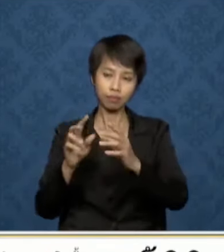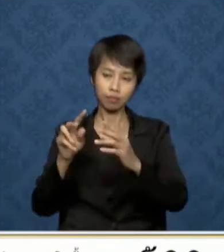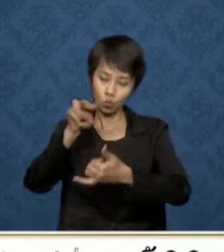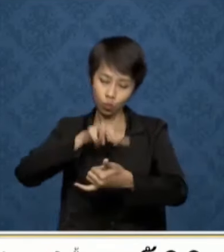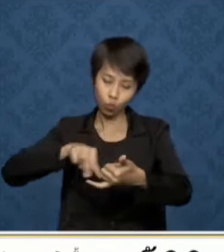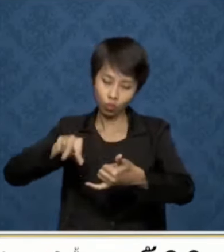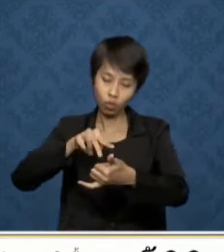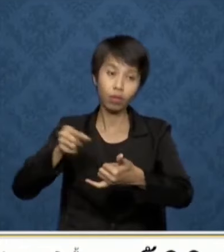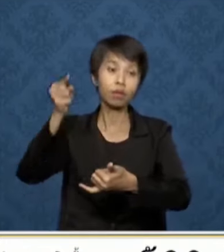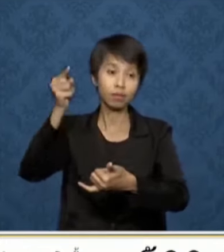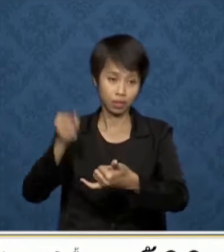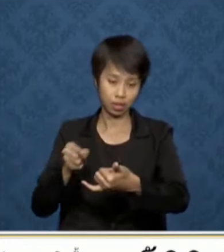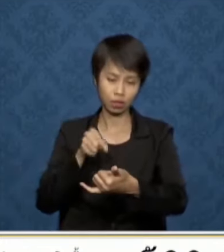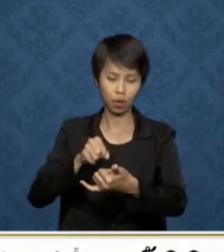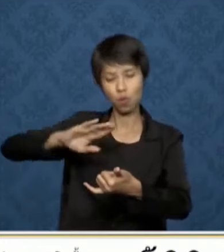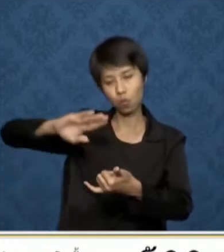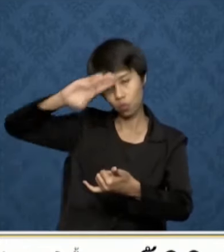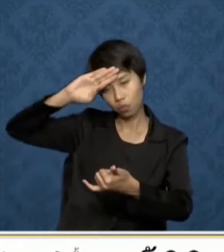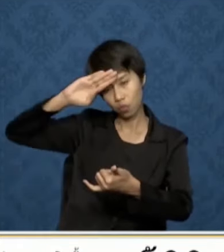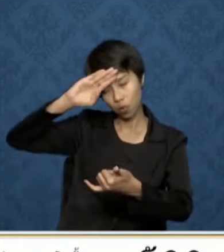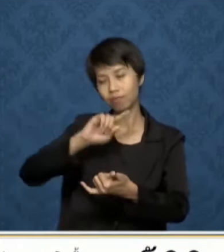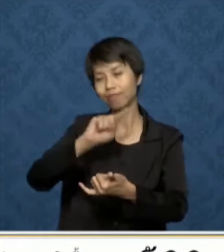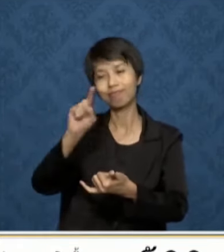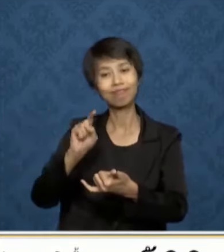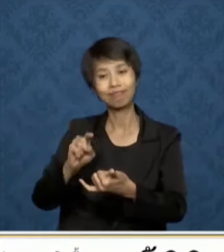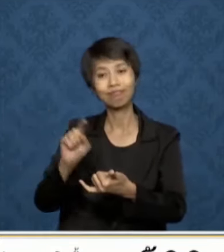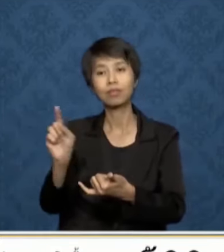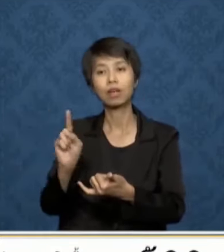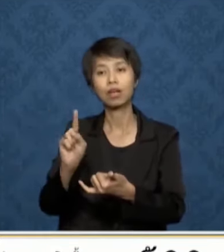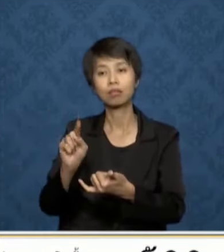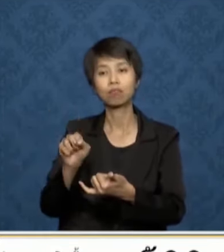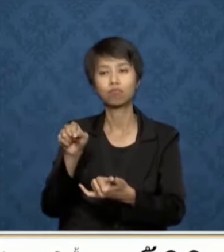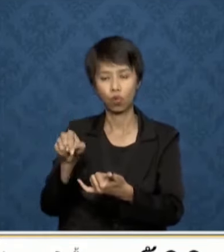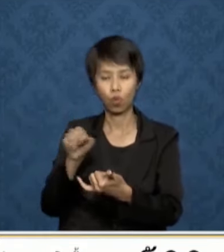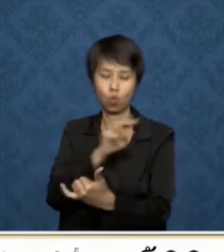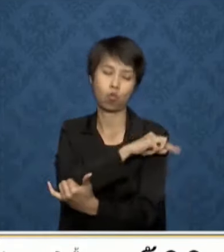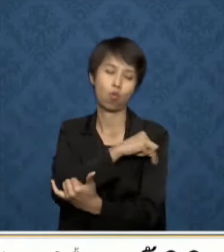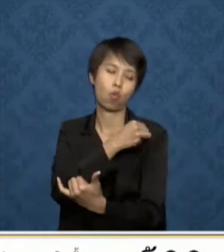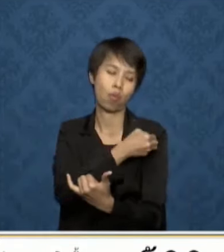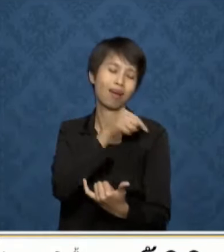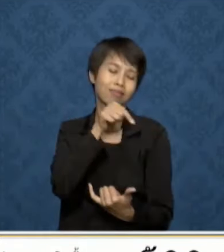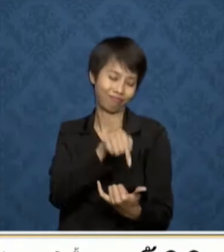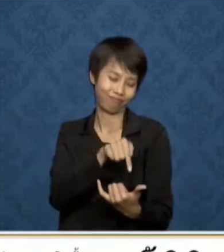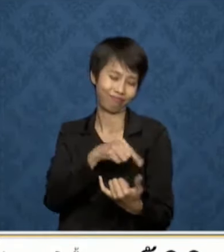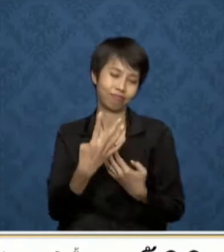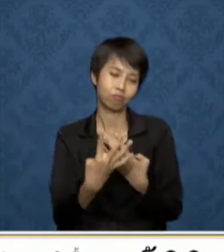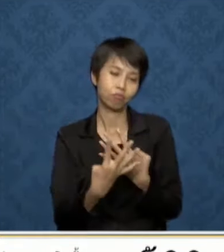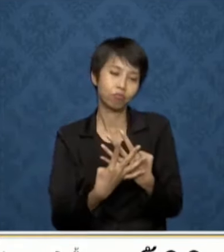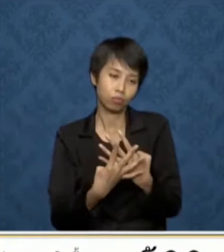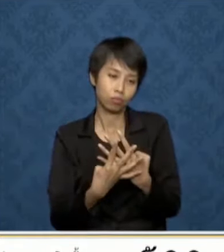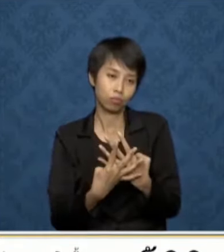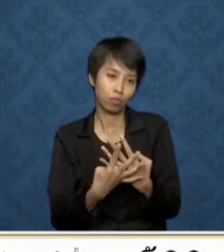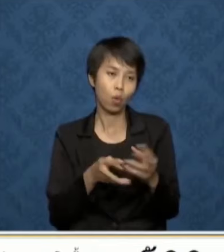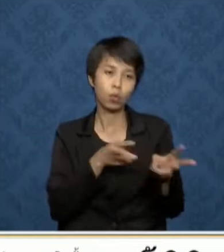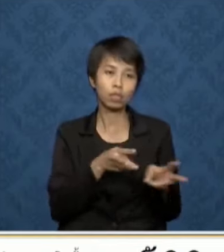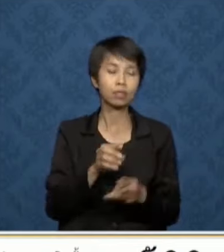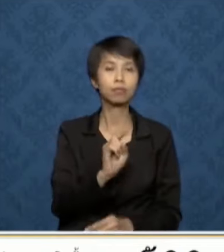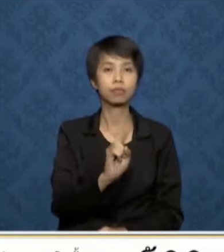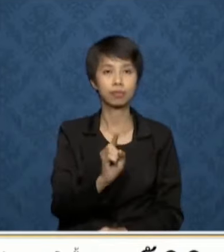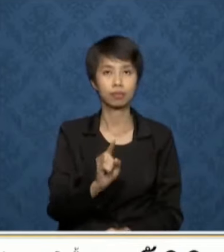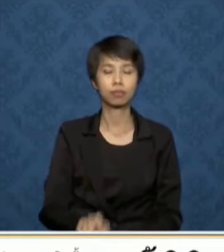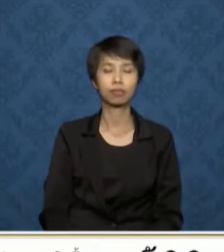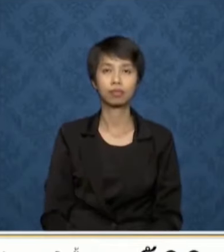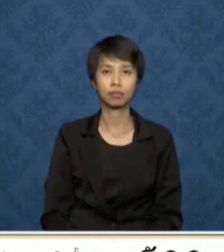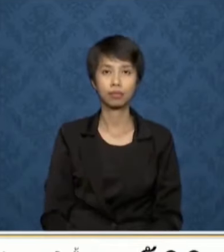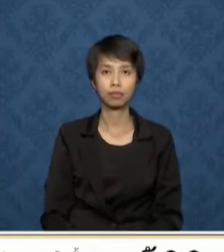ยจิๆ เนี่ยว่คนไข้เป็โรคอะไรได้เนี่ยจากใดโงพยาบาลขั้งในเรือนจำเี่นะครับเราตองทำยไครับ